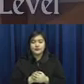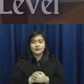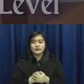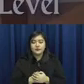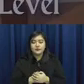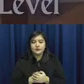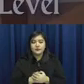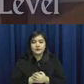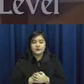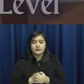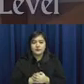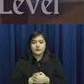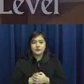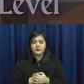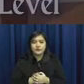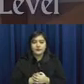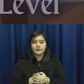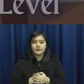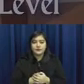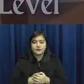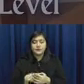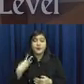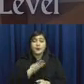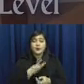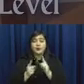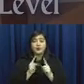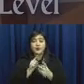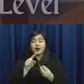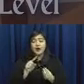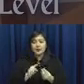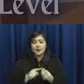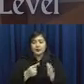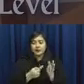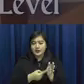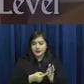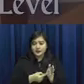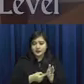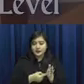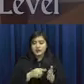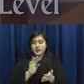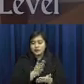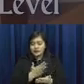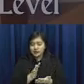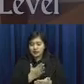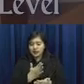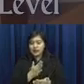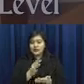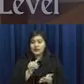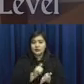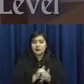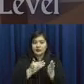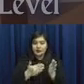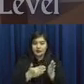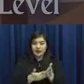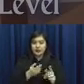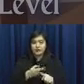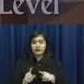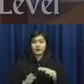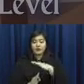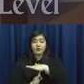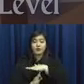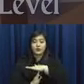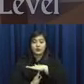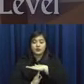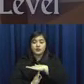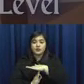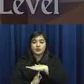Rudy. Nandito Sir Rudy. Pinag-usapan po namin yan at naibahagi po namin sa inyo that going back from the foundation, lagi po namin